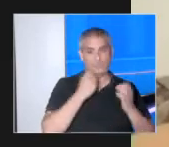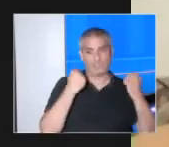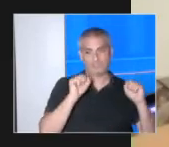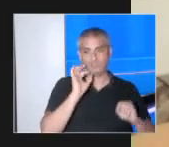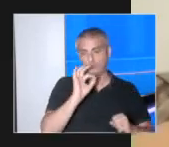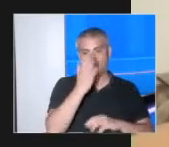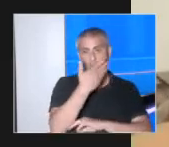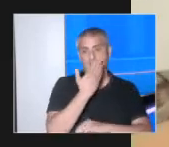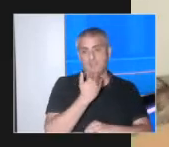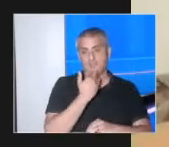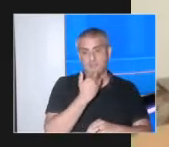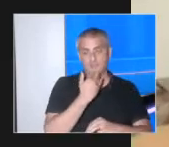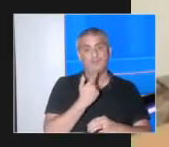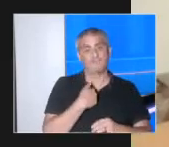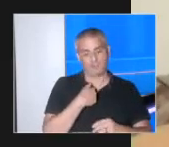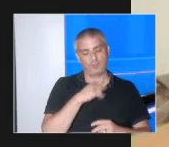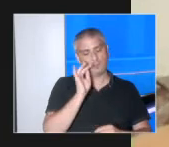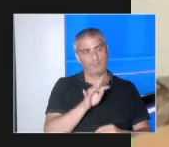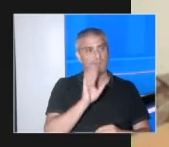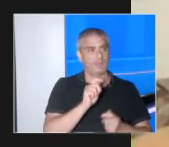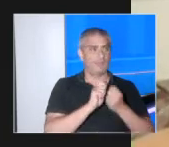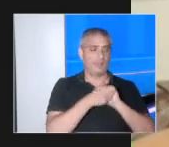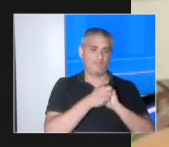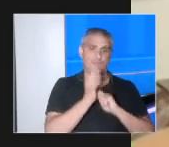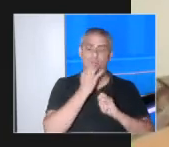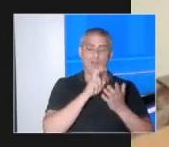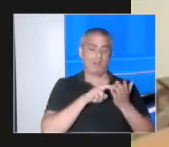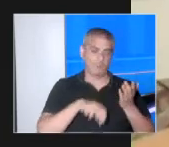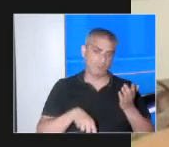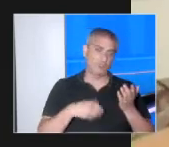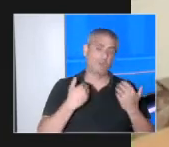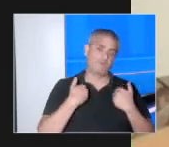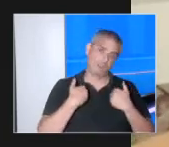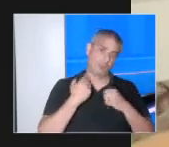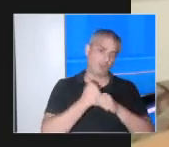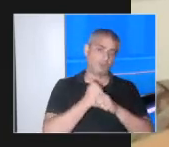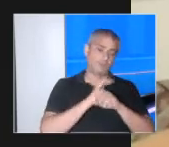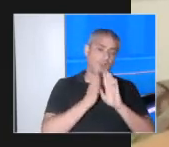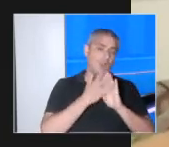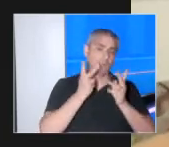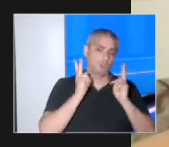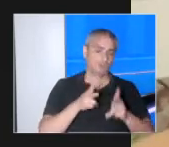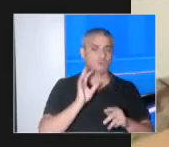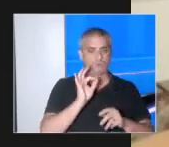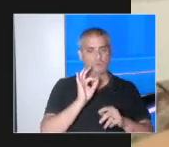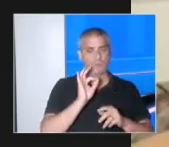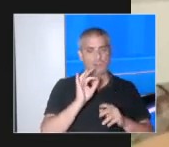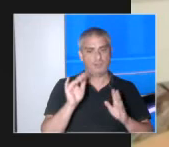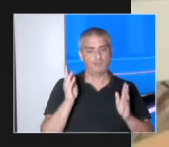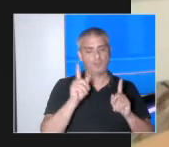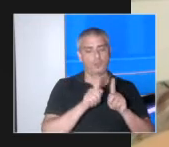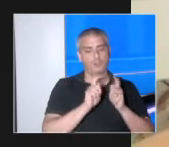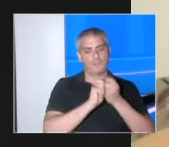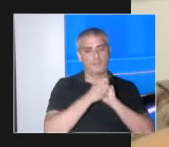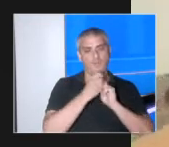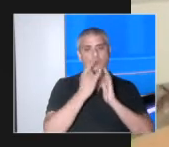של מדינת ישראל. ואנחנו מתנגדים גם לרפורמה בגיל הפרישה, ואנחנו עושות כל מה שניתן כדי להוציא אותם